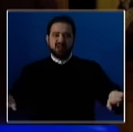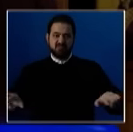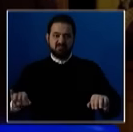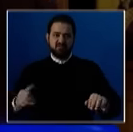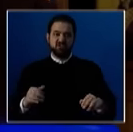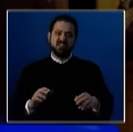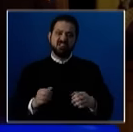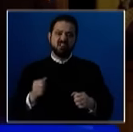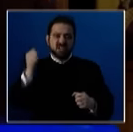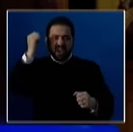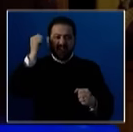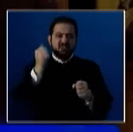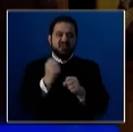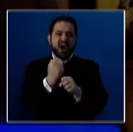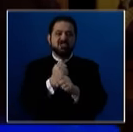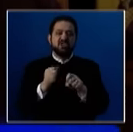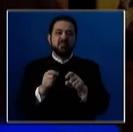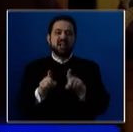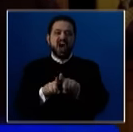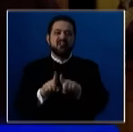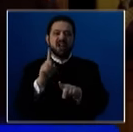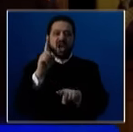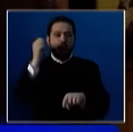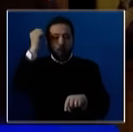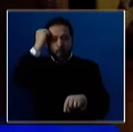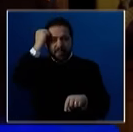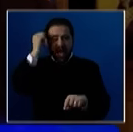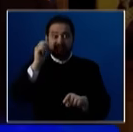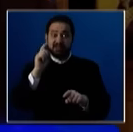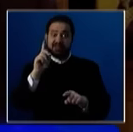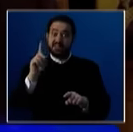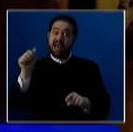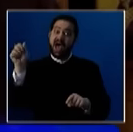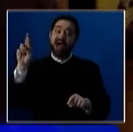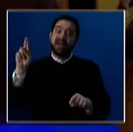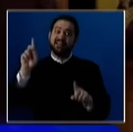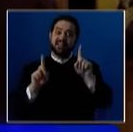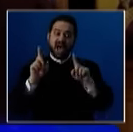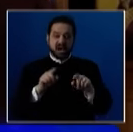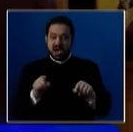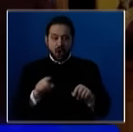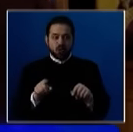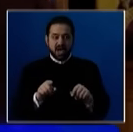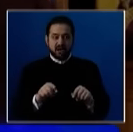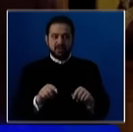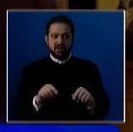răcindu-ne, ne împietrim. Însă dacă o să căutăm această familiaritate, nu numai